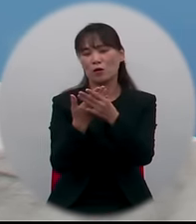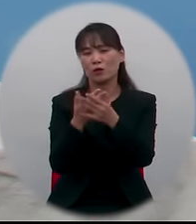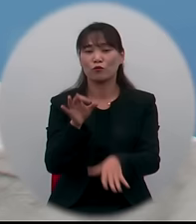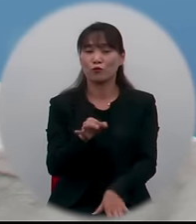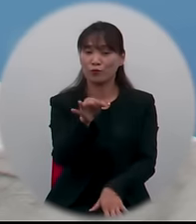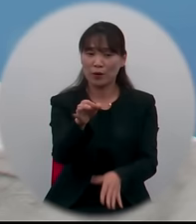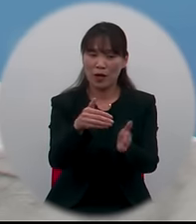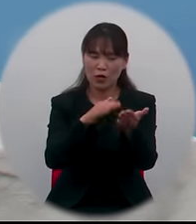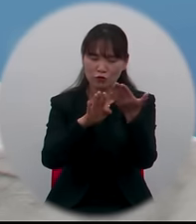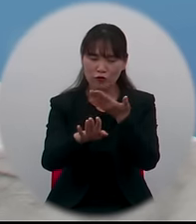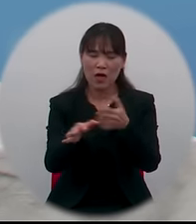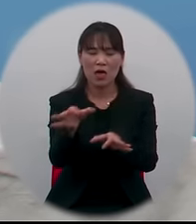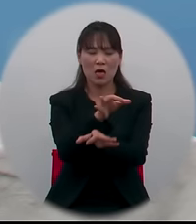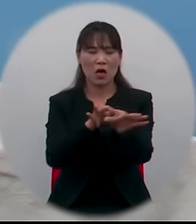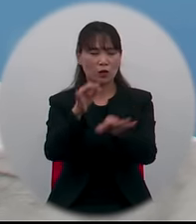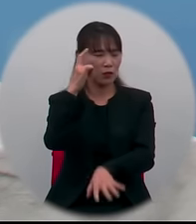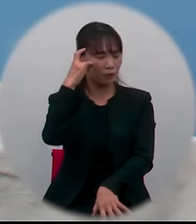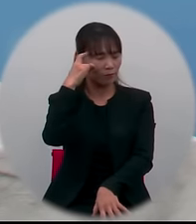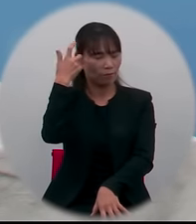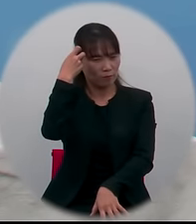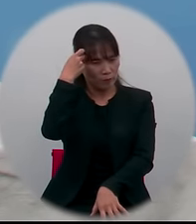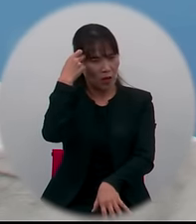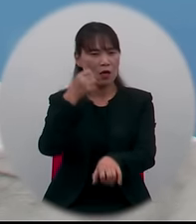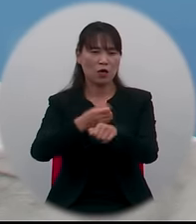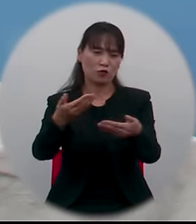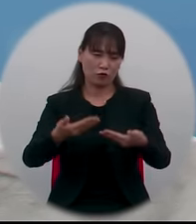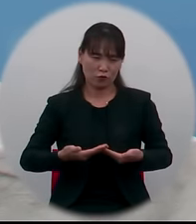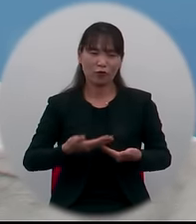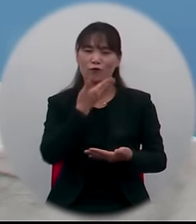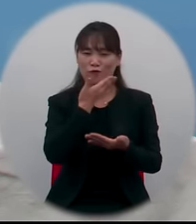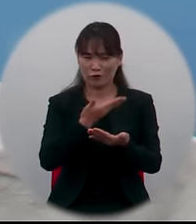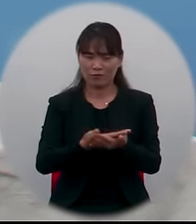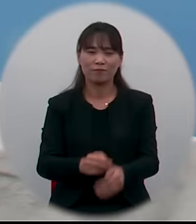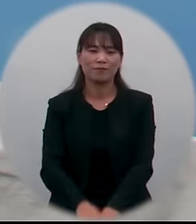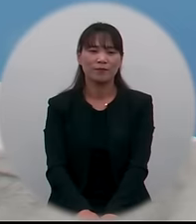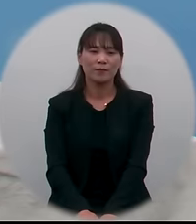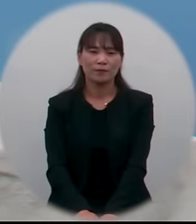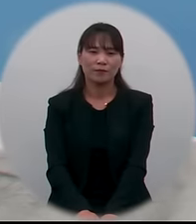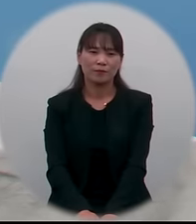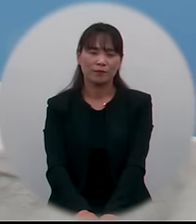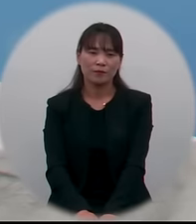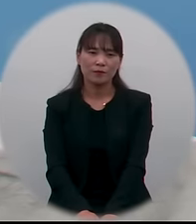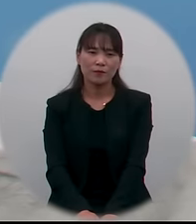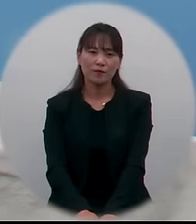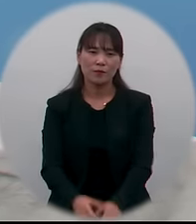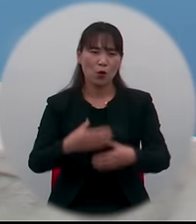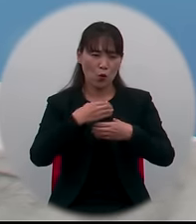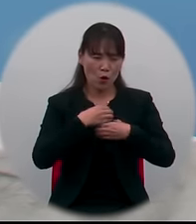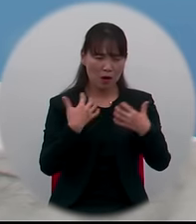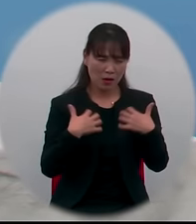카드를 주지 마시고 형 금으로 용돈을 주셔서 그렇게 경제 관념을 만들어 주시는 것도 중요한 팁 중에 하나라고 말씀드릴 수